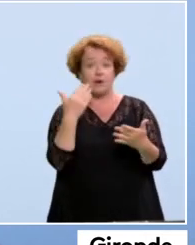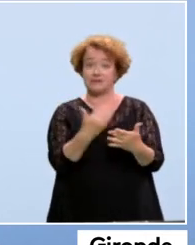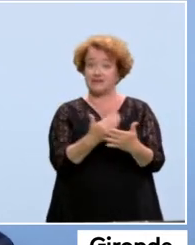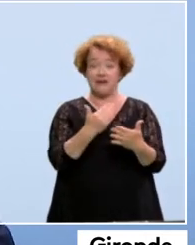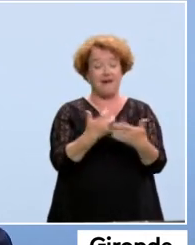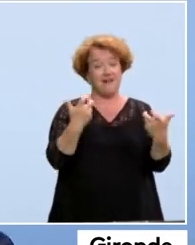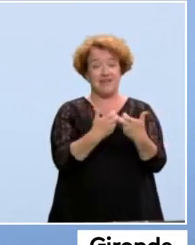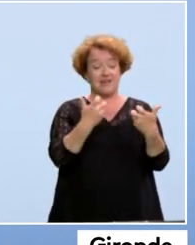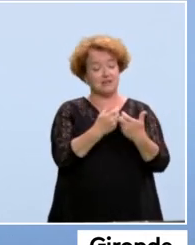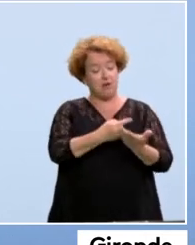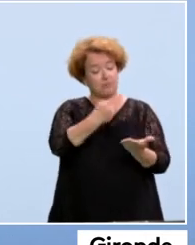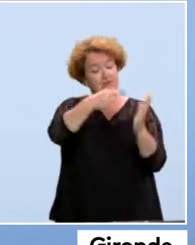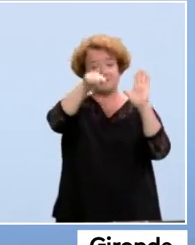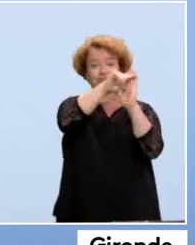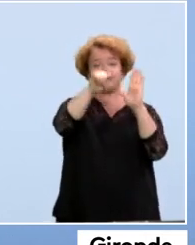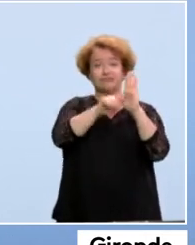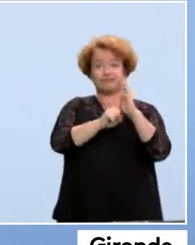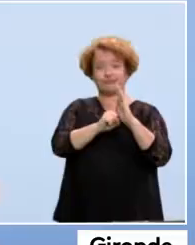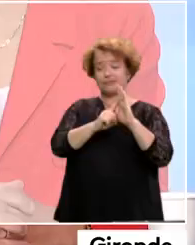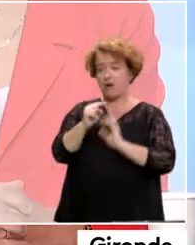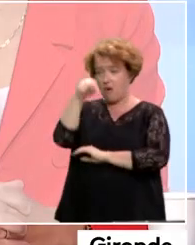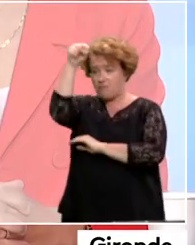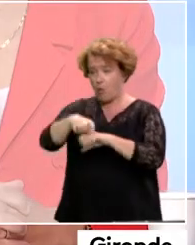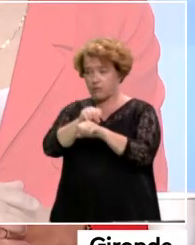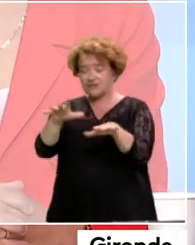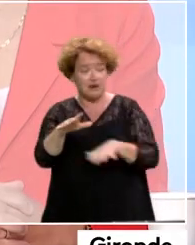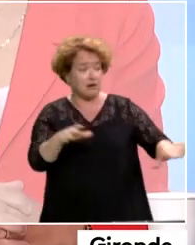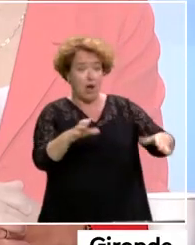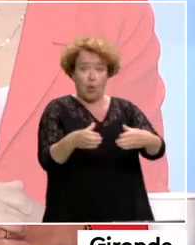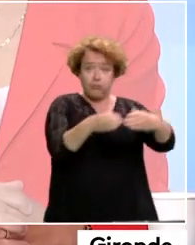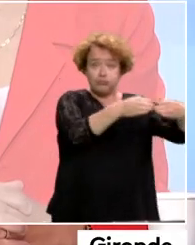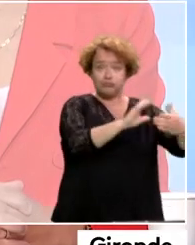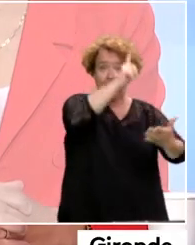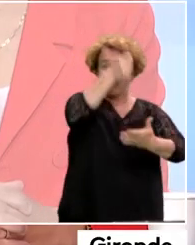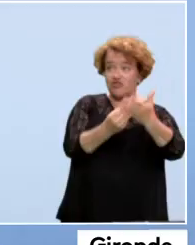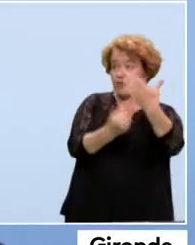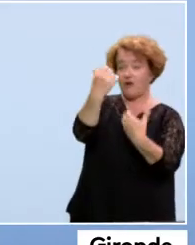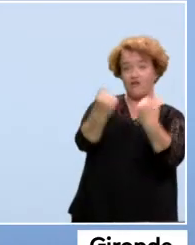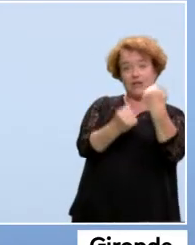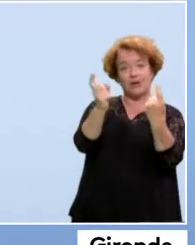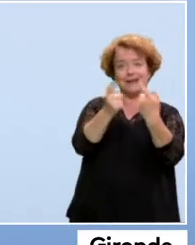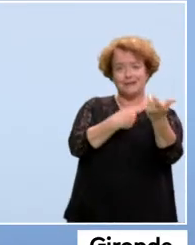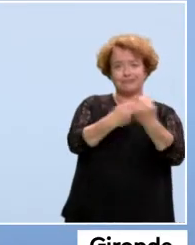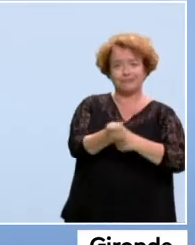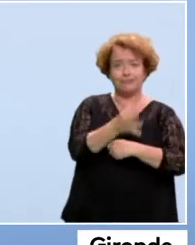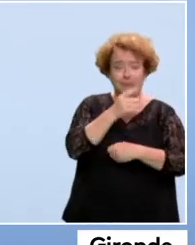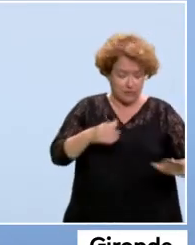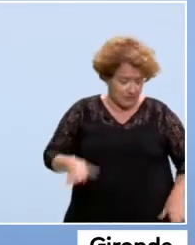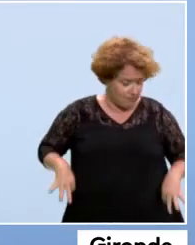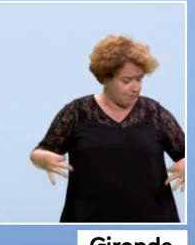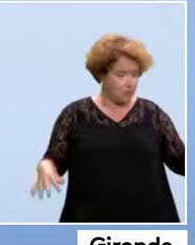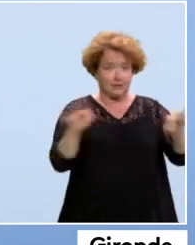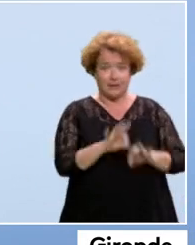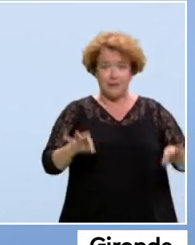si elle est mal mise en place qui peut être discriminante parce que tout le monde n'a pas les moyens de s'acheter un véhicule qui rentre dans les normes donc il faut prendre le temps pour avoir des mesures